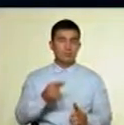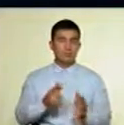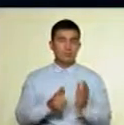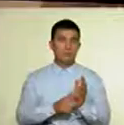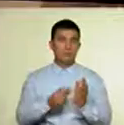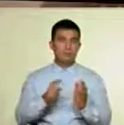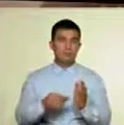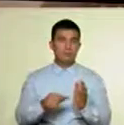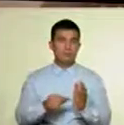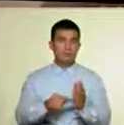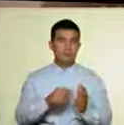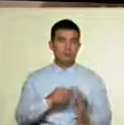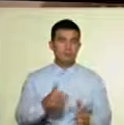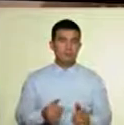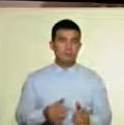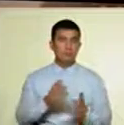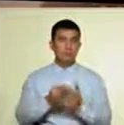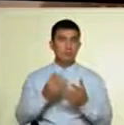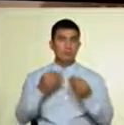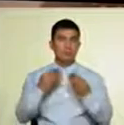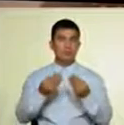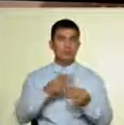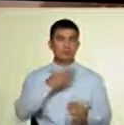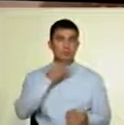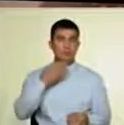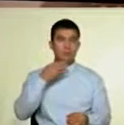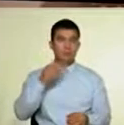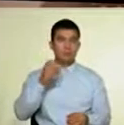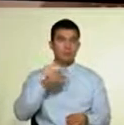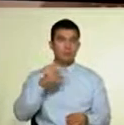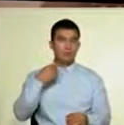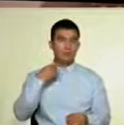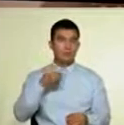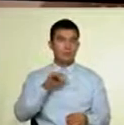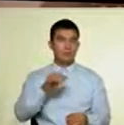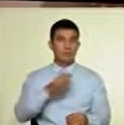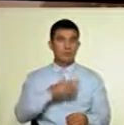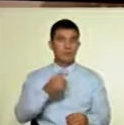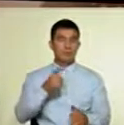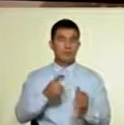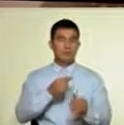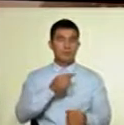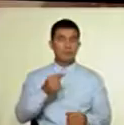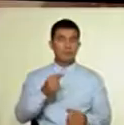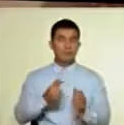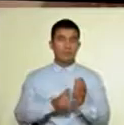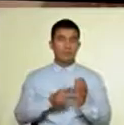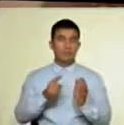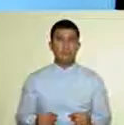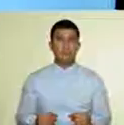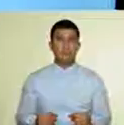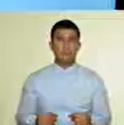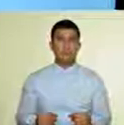7.10 ga teng bo'ladi. Demek berilgan kub hadning son qiymati minus 7.10 ga teng